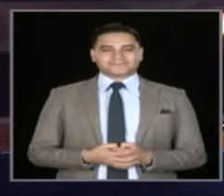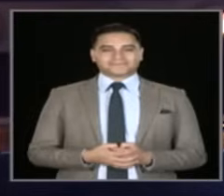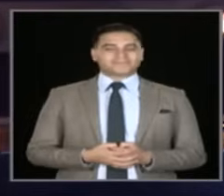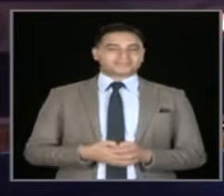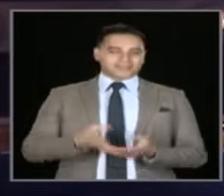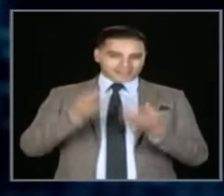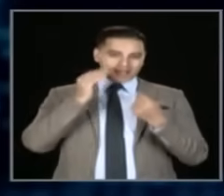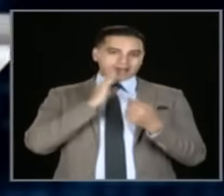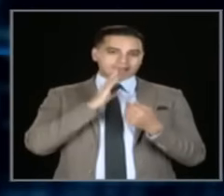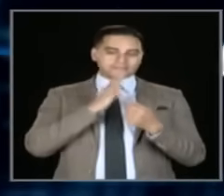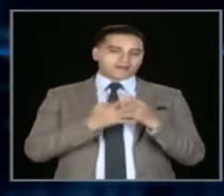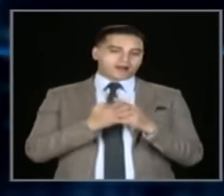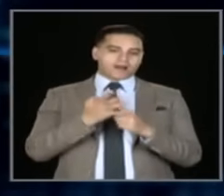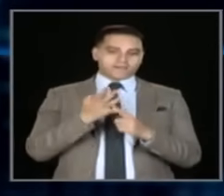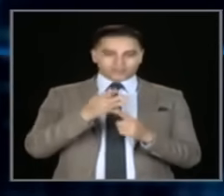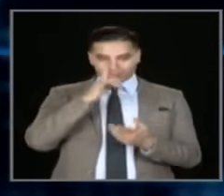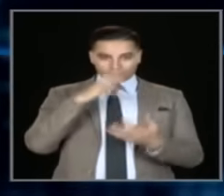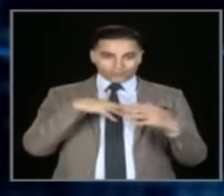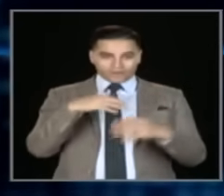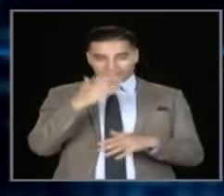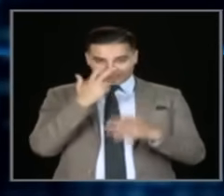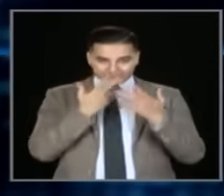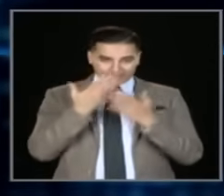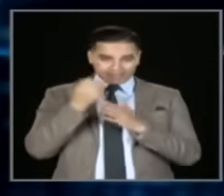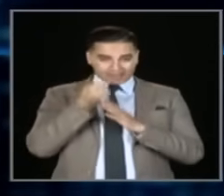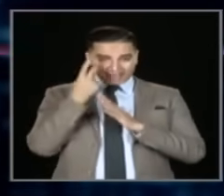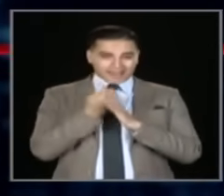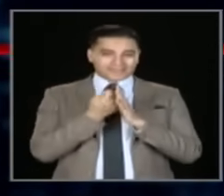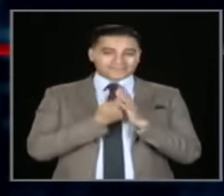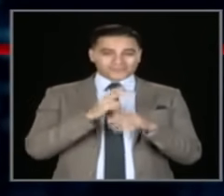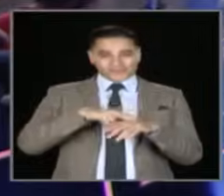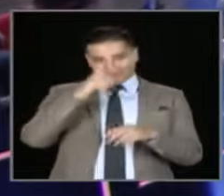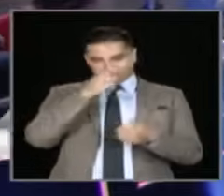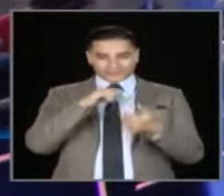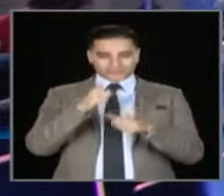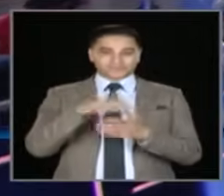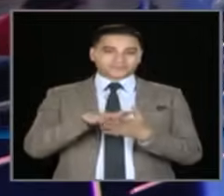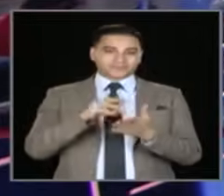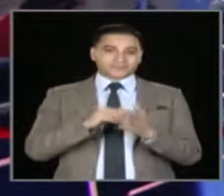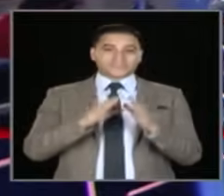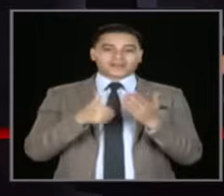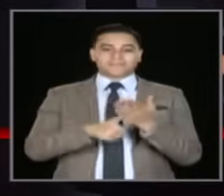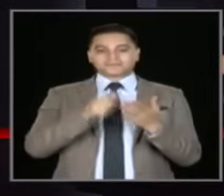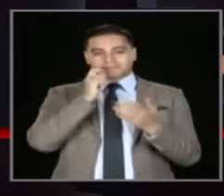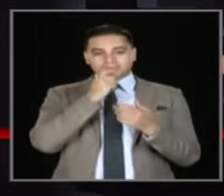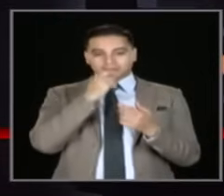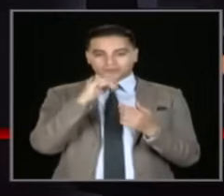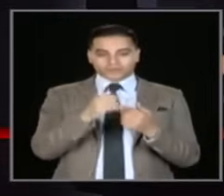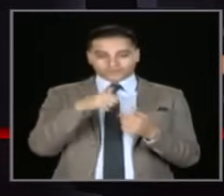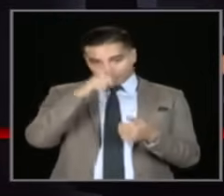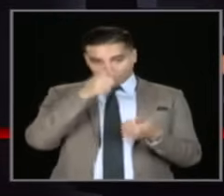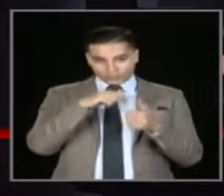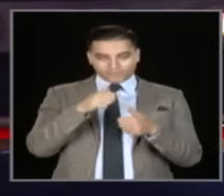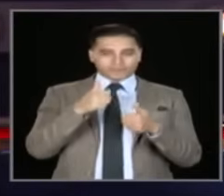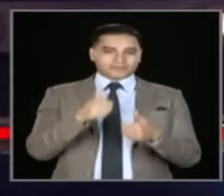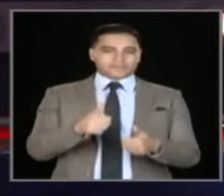فقرة العلم 4 أجزاء: جغرافيا، تاريخ، أدب وعلوم. البصمة إمتى الجوكر يا جهاد؟ علوم إن شاء الله.